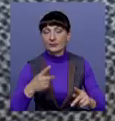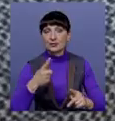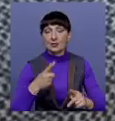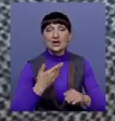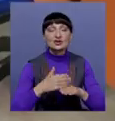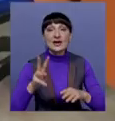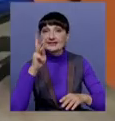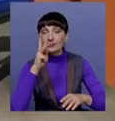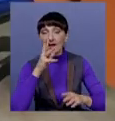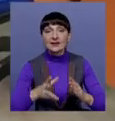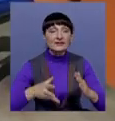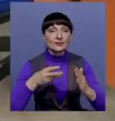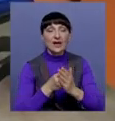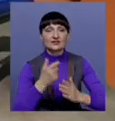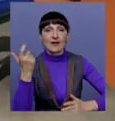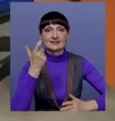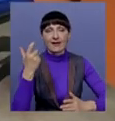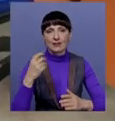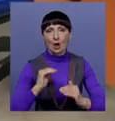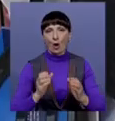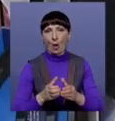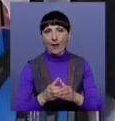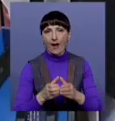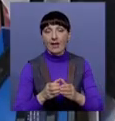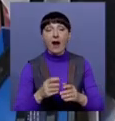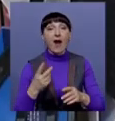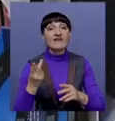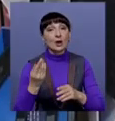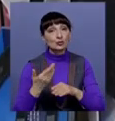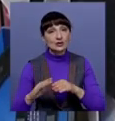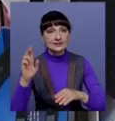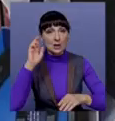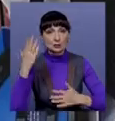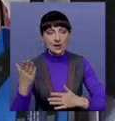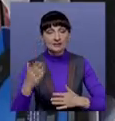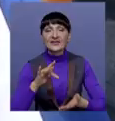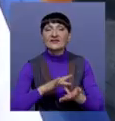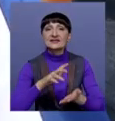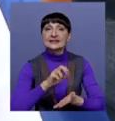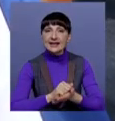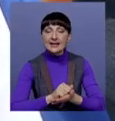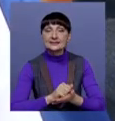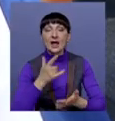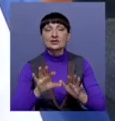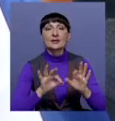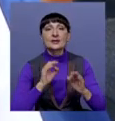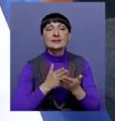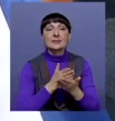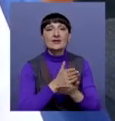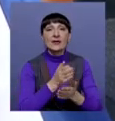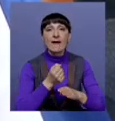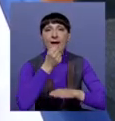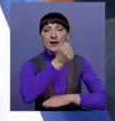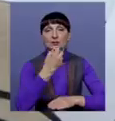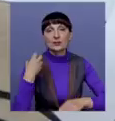часть зарплаты выплачивают владельцы компаний, а другую часть – государство. Кроме того, в центре занятости отбирают и направляют к